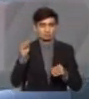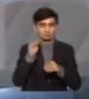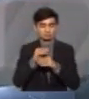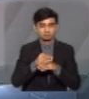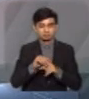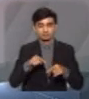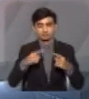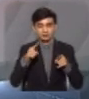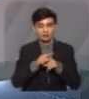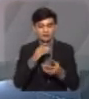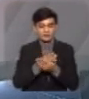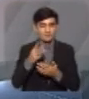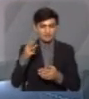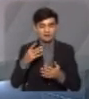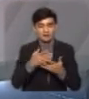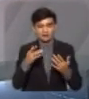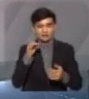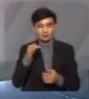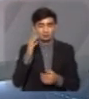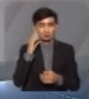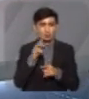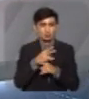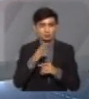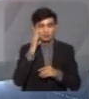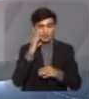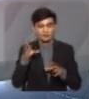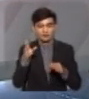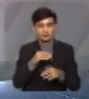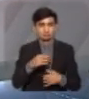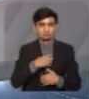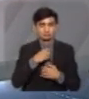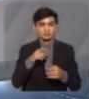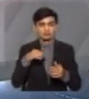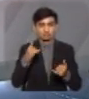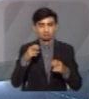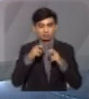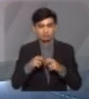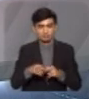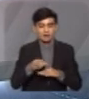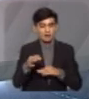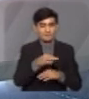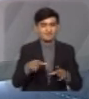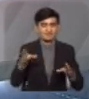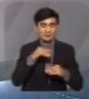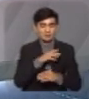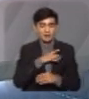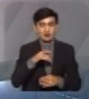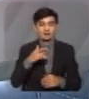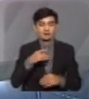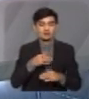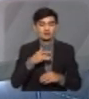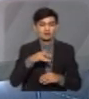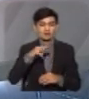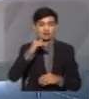атқамінерлері қалың ұйқыдан оянып, жаппай аудан ауылдарды аралауға кірісіп кеткен. Ал жамбылдықтар қорқынышты оқиғадан